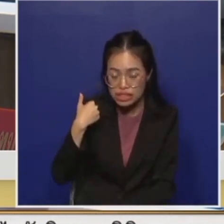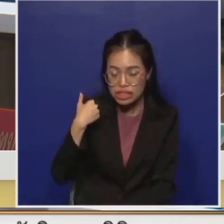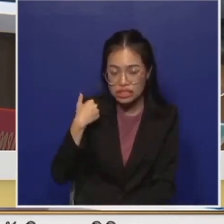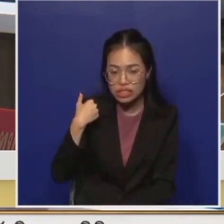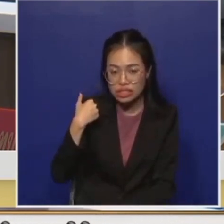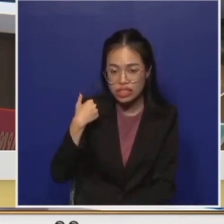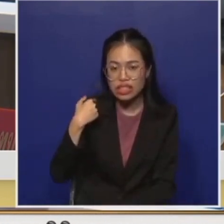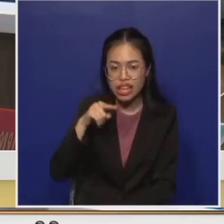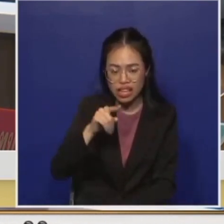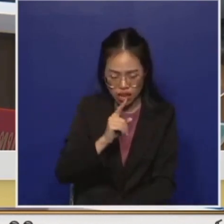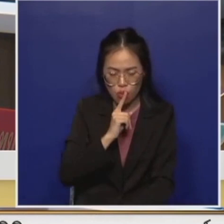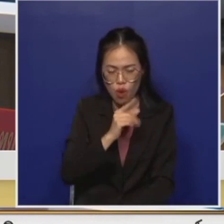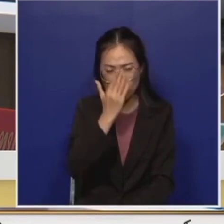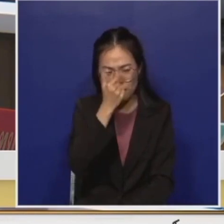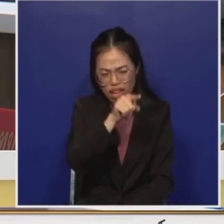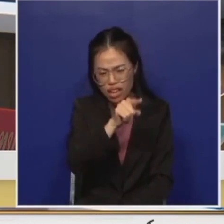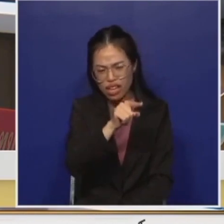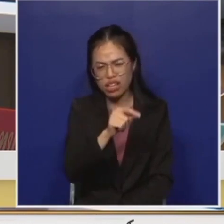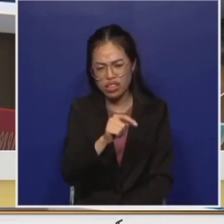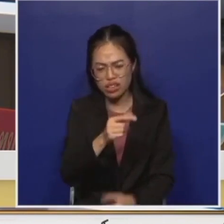หาของเราคืท่านปลอยปะละเลย